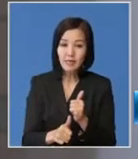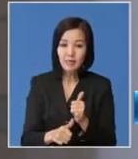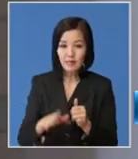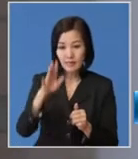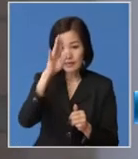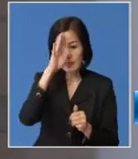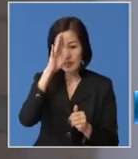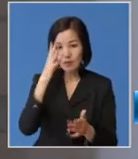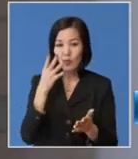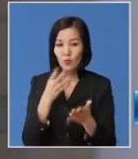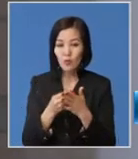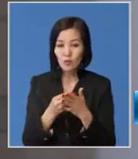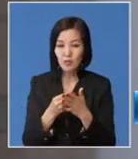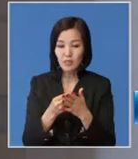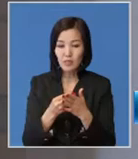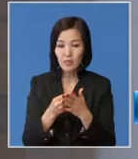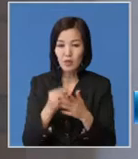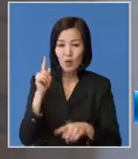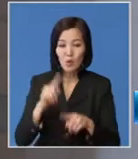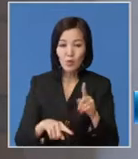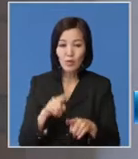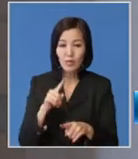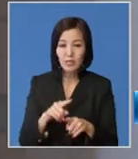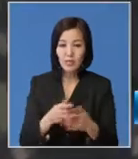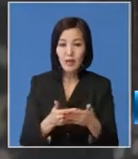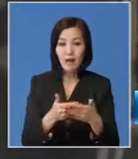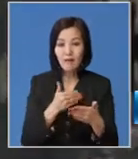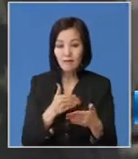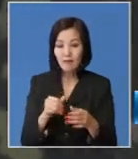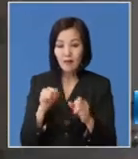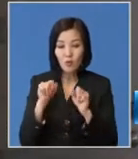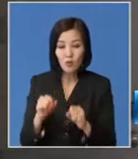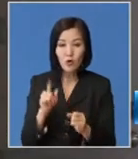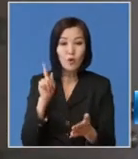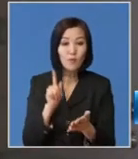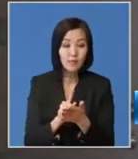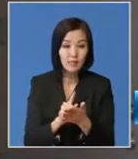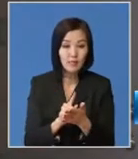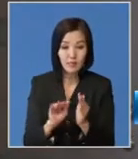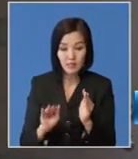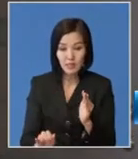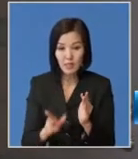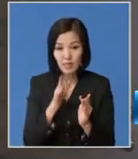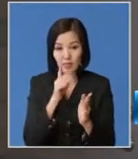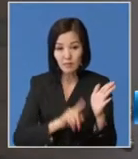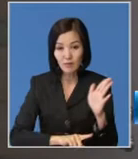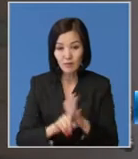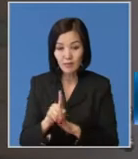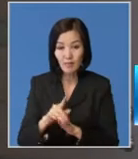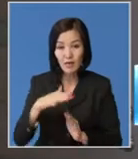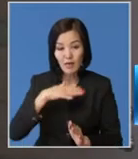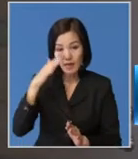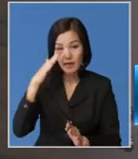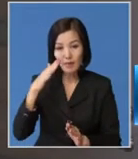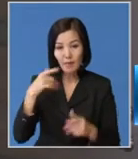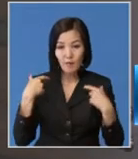еркектің өзінің отан алдындағы борышы деп ойлаймын, отан қорғау. Кішкентай кезімнен осы әкем формада жүрген